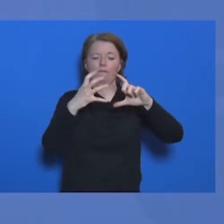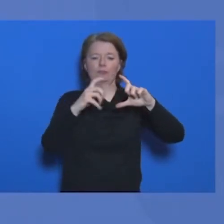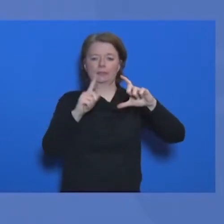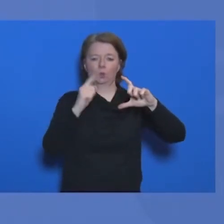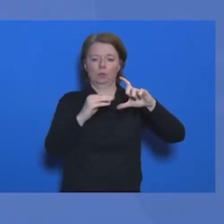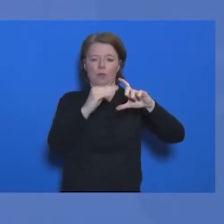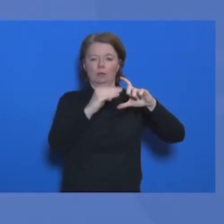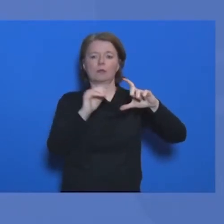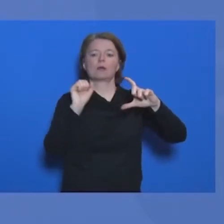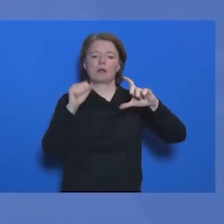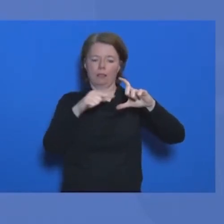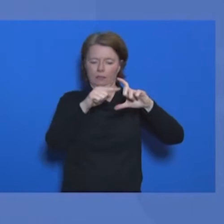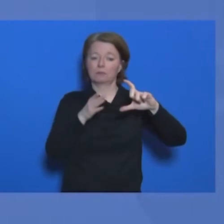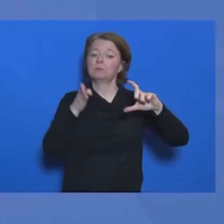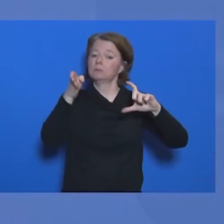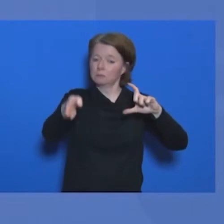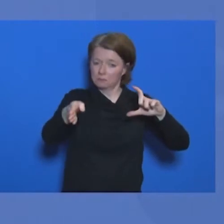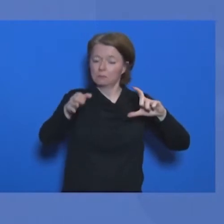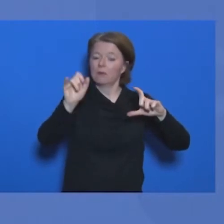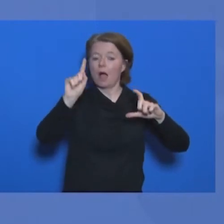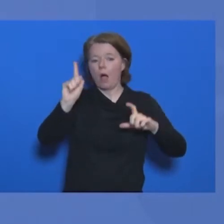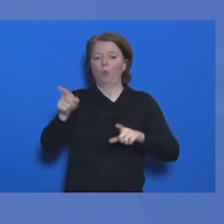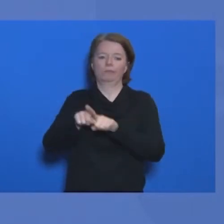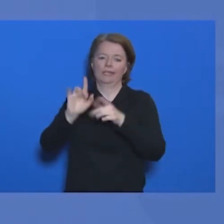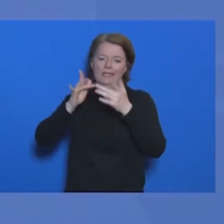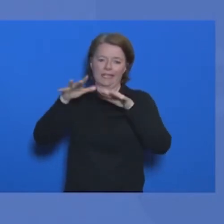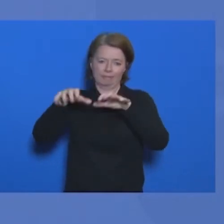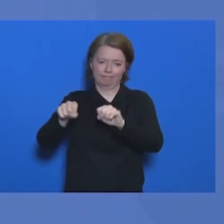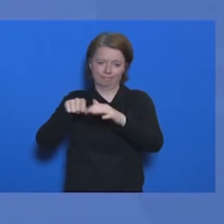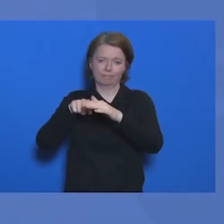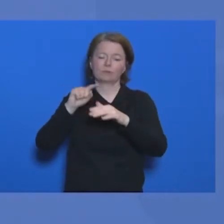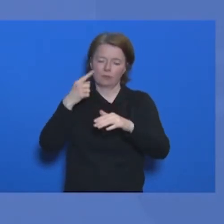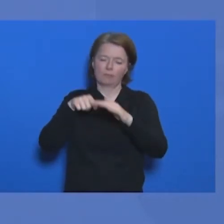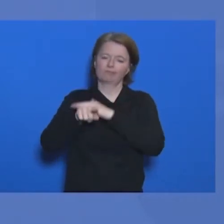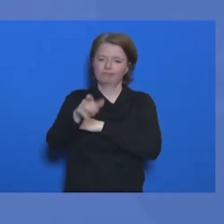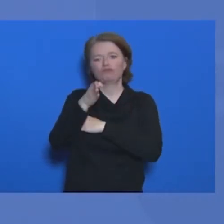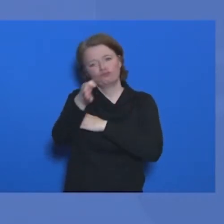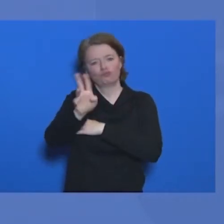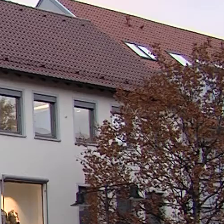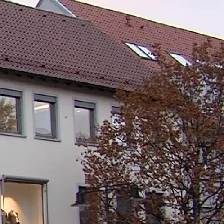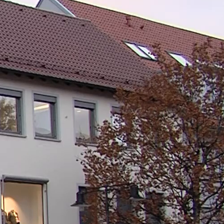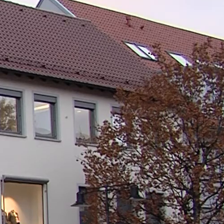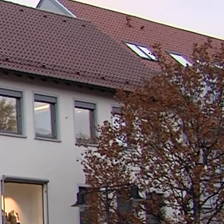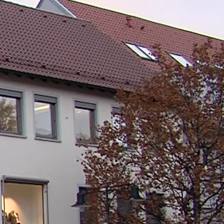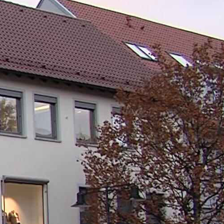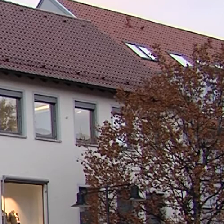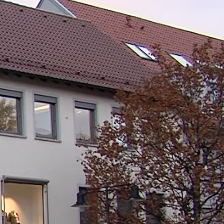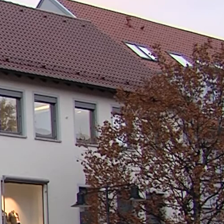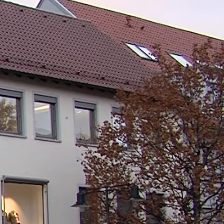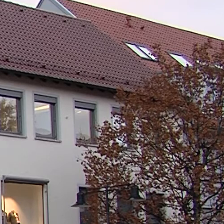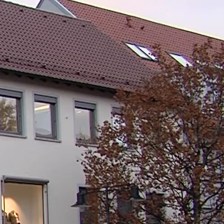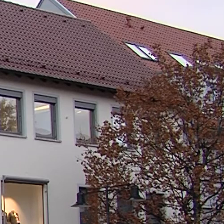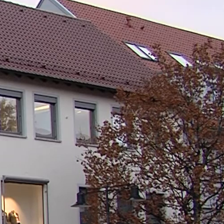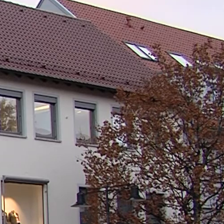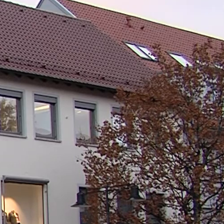Zoos, botanische Gärten auch, Außensport auch, aber etwas in erweitertem Maße. Bei einer Inzidenz über